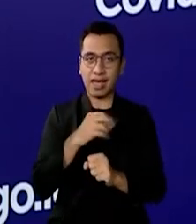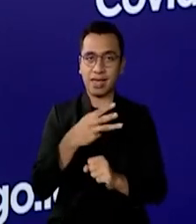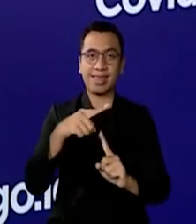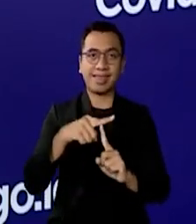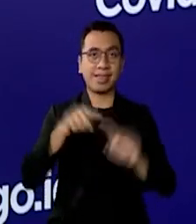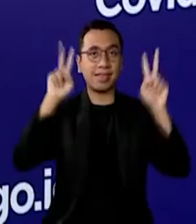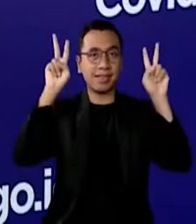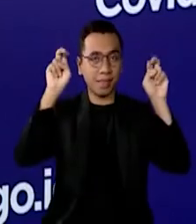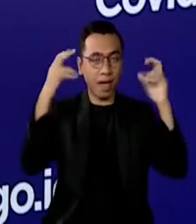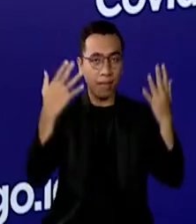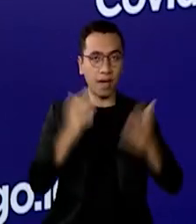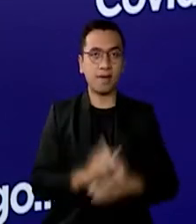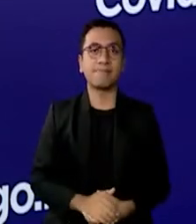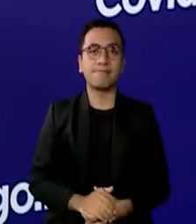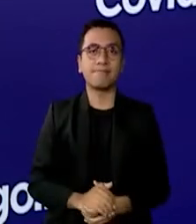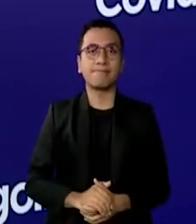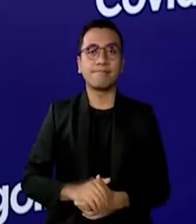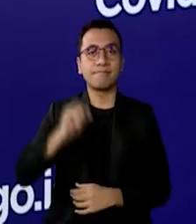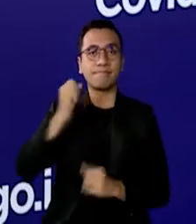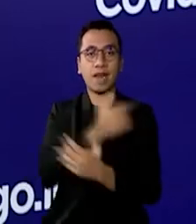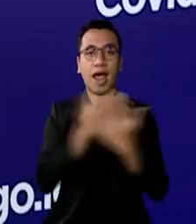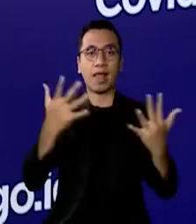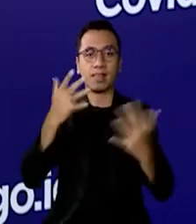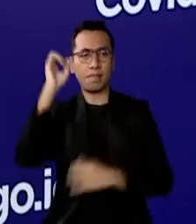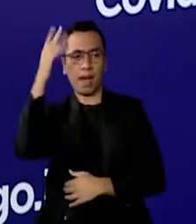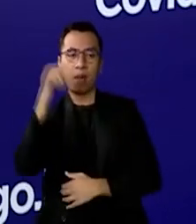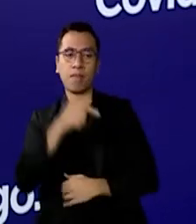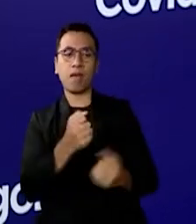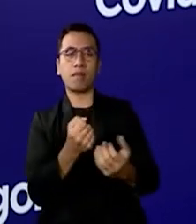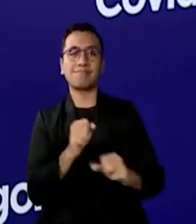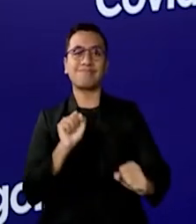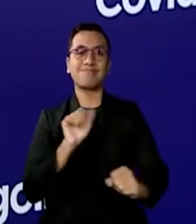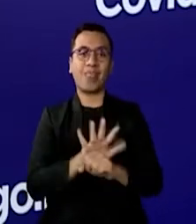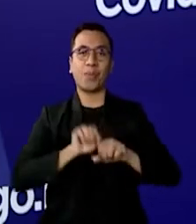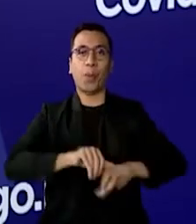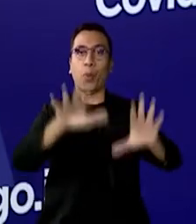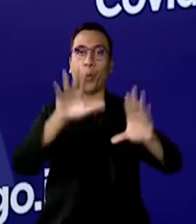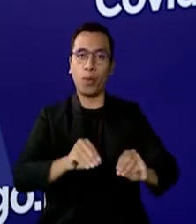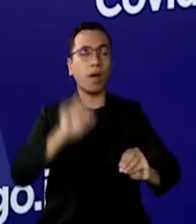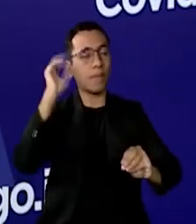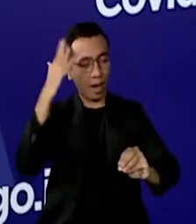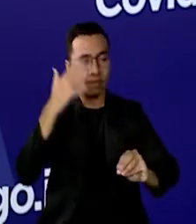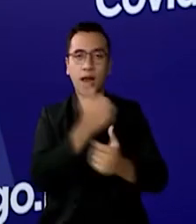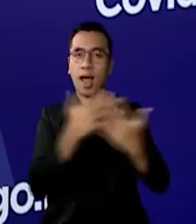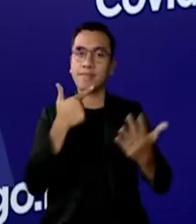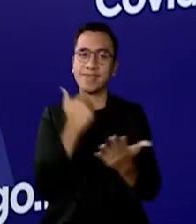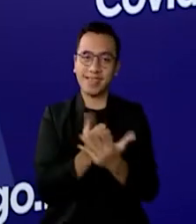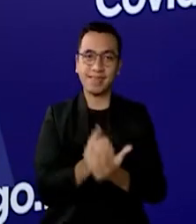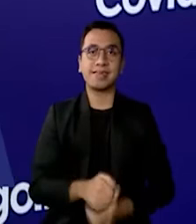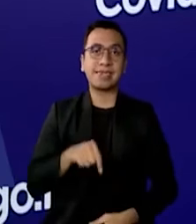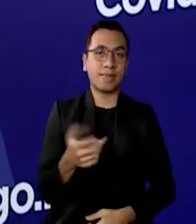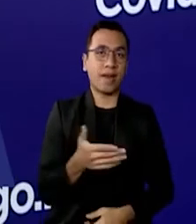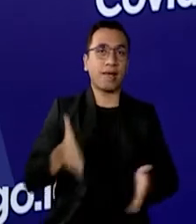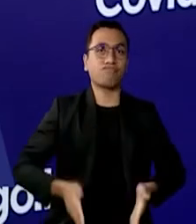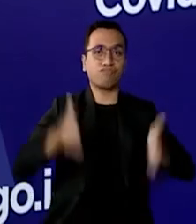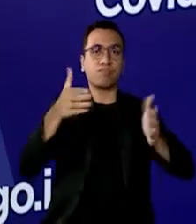pentingnya peran masyarakat akhiri pandemi yang disiarkan secara langsung dari Media center satuan tugas penanganan covert